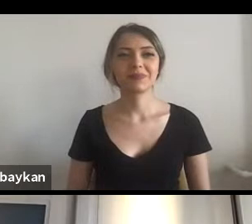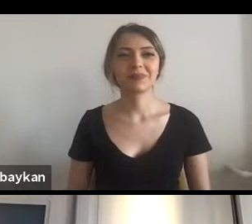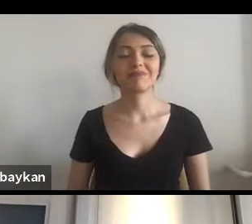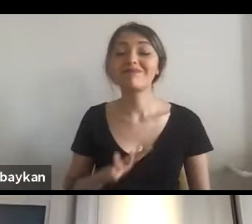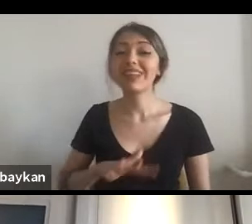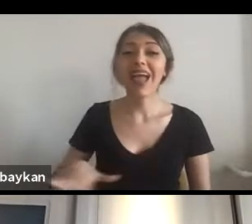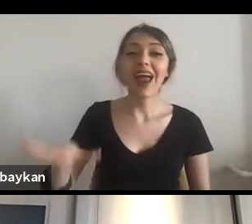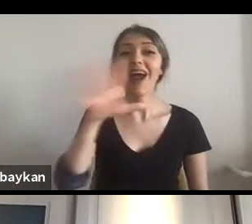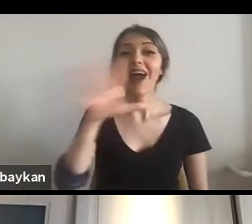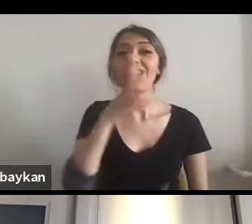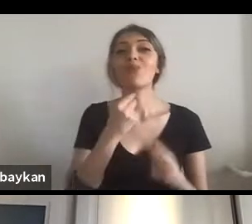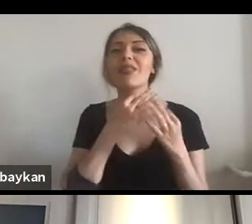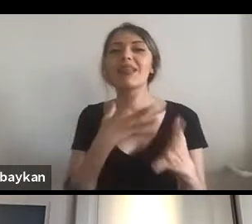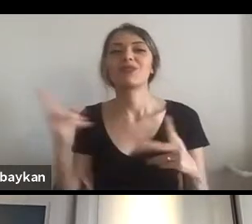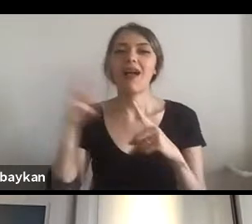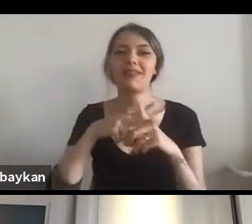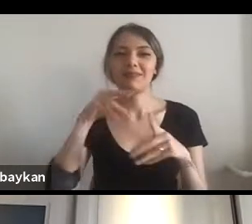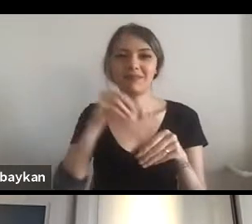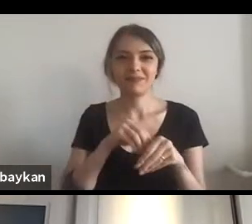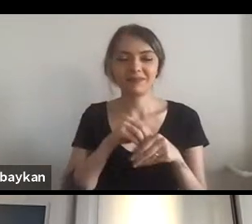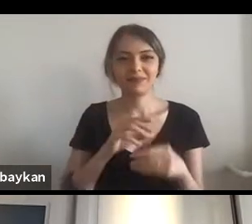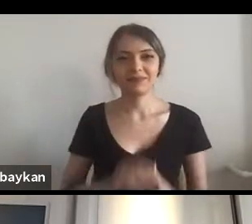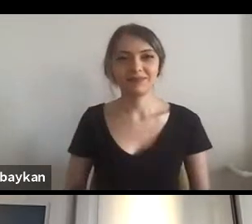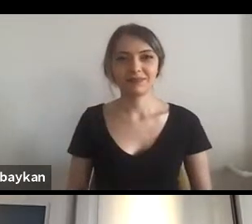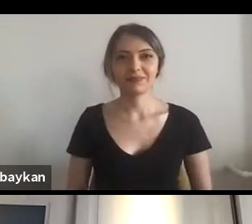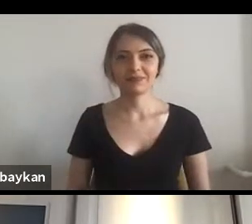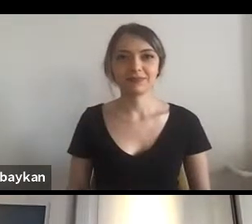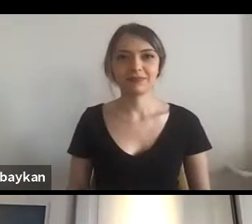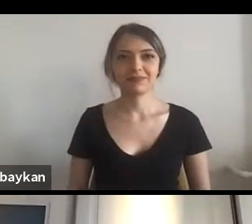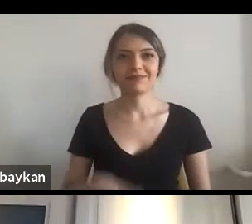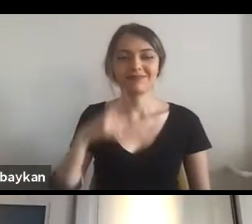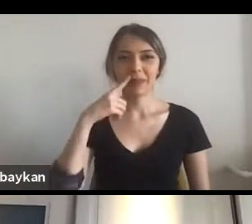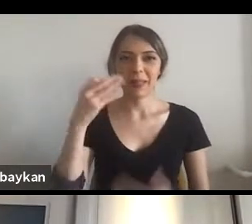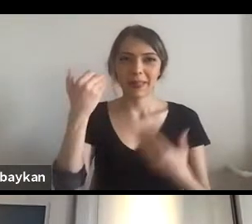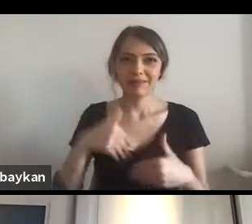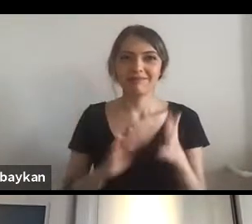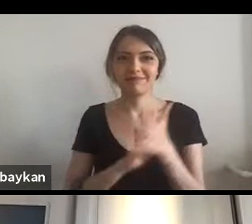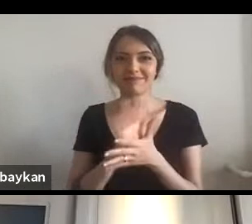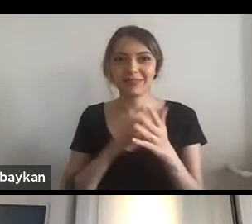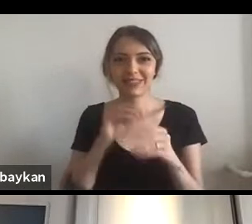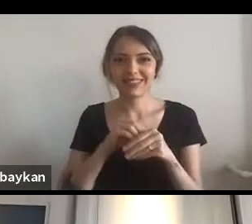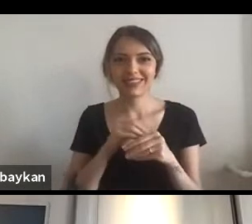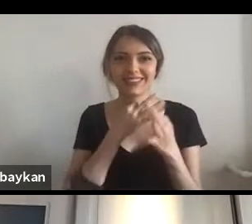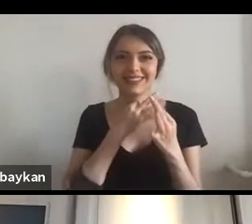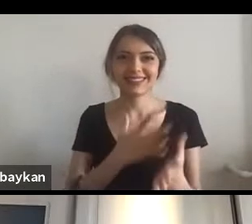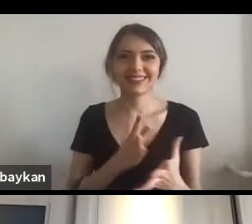Herkese çok teşekkür ediyorum, tüm katılımcılara. Pelin'e de özellikle